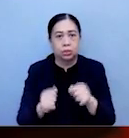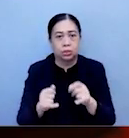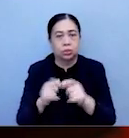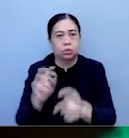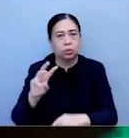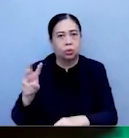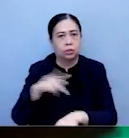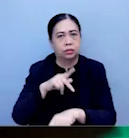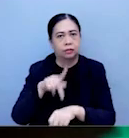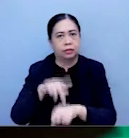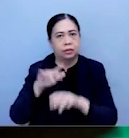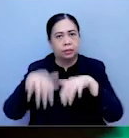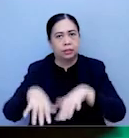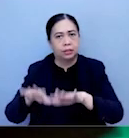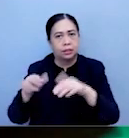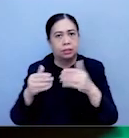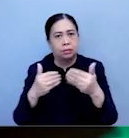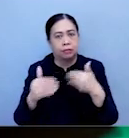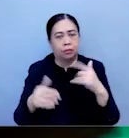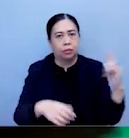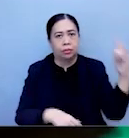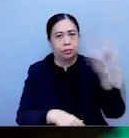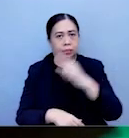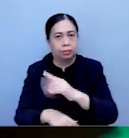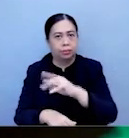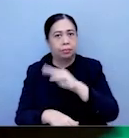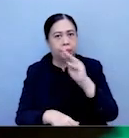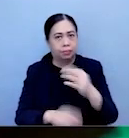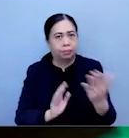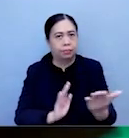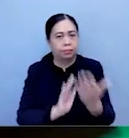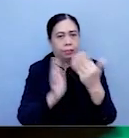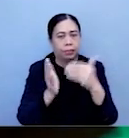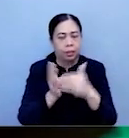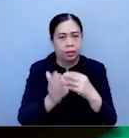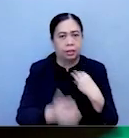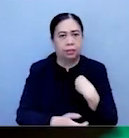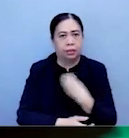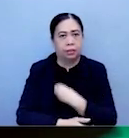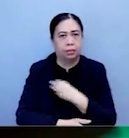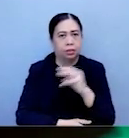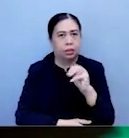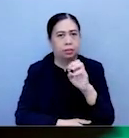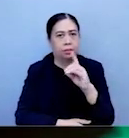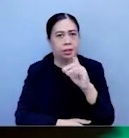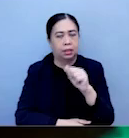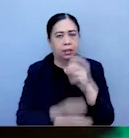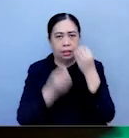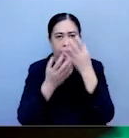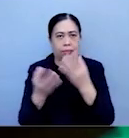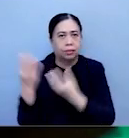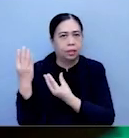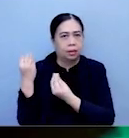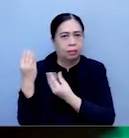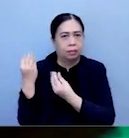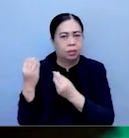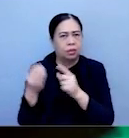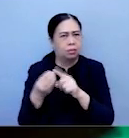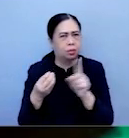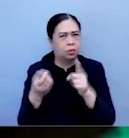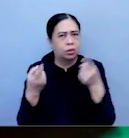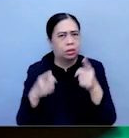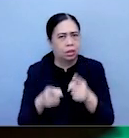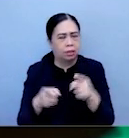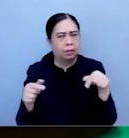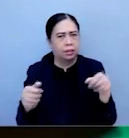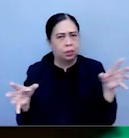West Philippine Sea. Bago siya bumalik dyan sa Maynila, haharap siyang muli sa mga miyembro ng media para bigyan tayo ng update tungkol sa mga nangyari